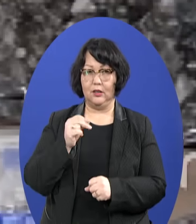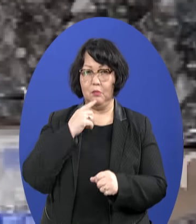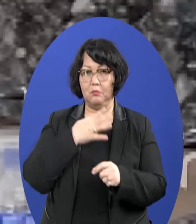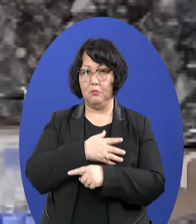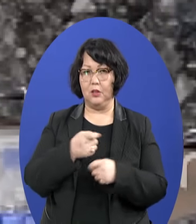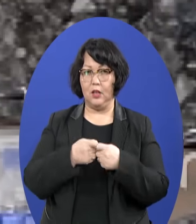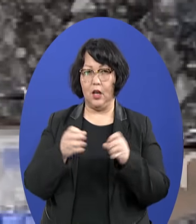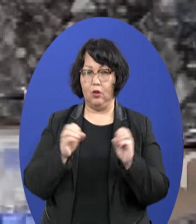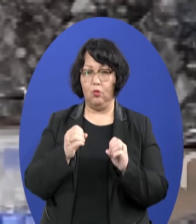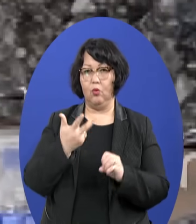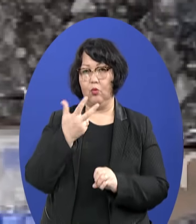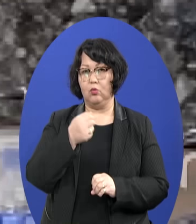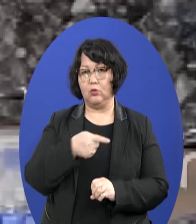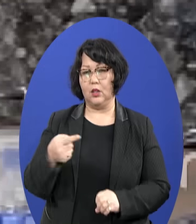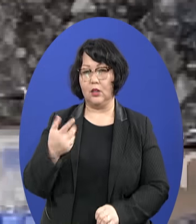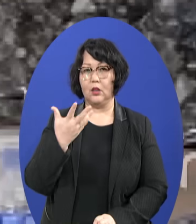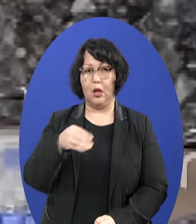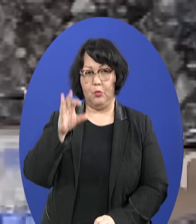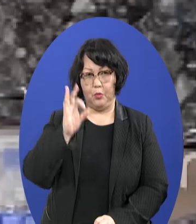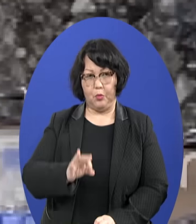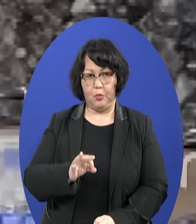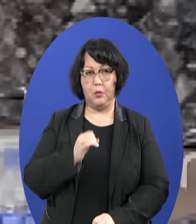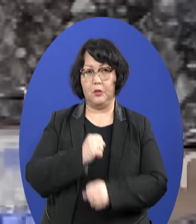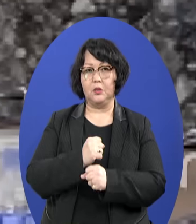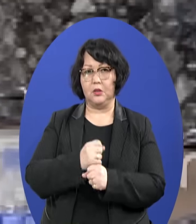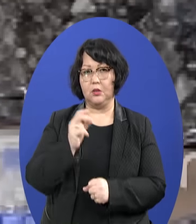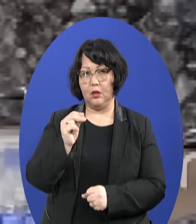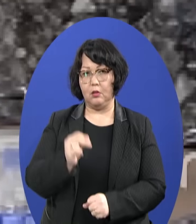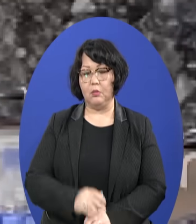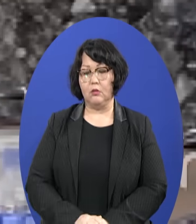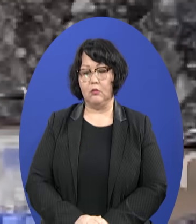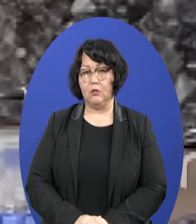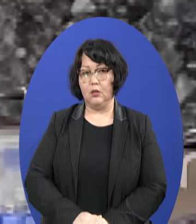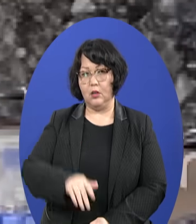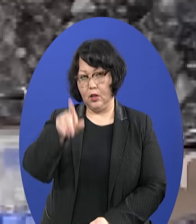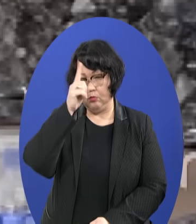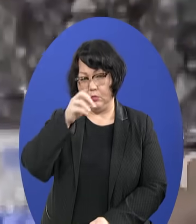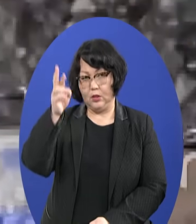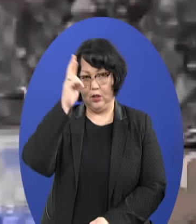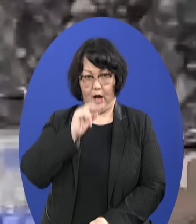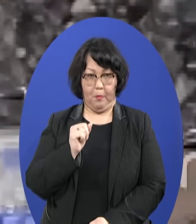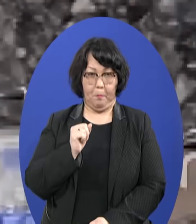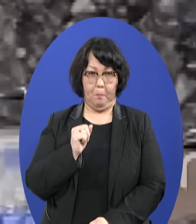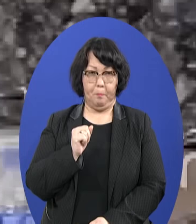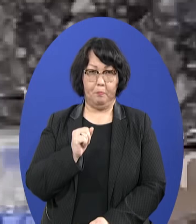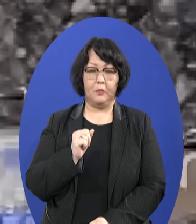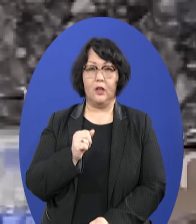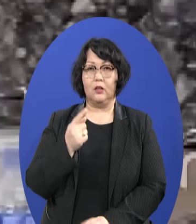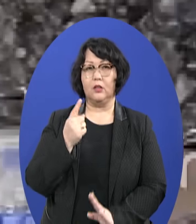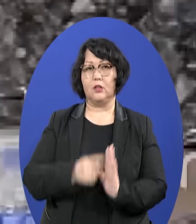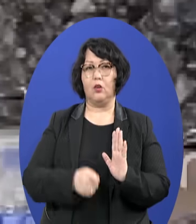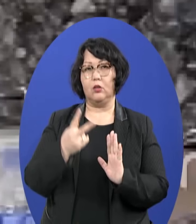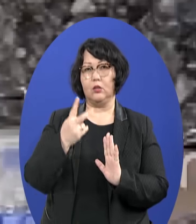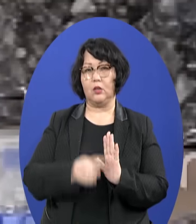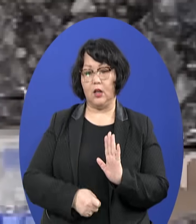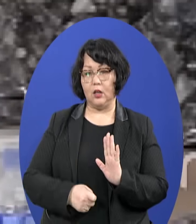нь бол 30-50% гүйцэтгэлтэй байгаа. Энэ дээр эрүүл мэндийн яамны зүгээс 1 сар 2 сарын